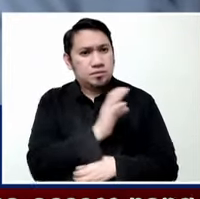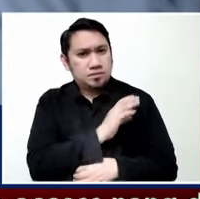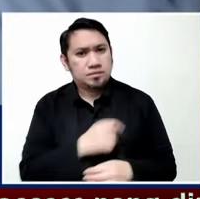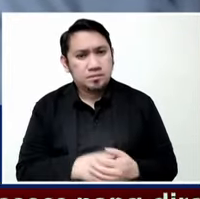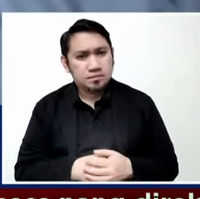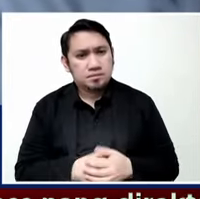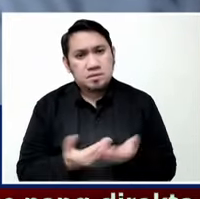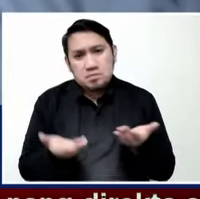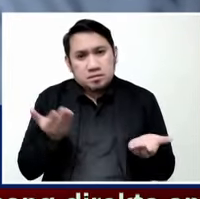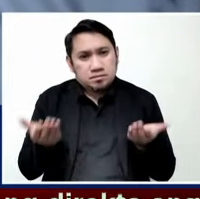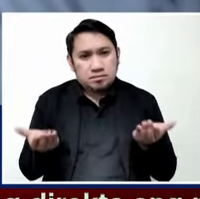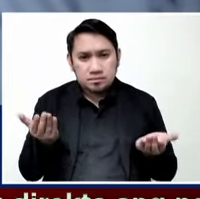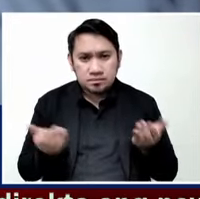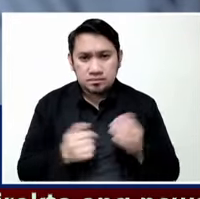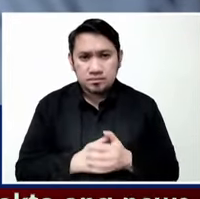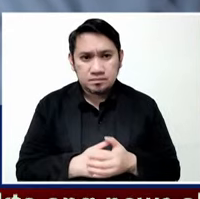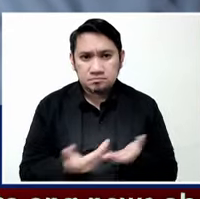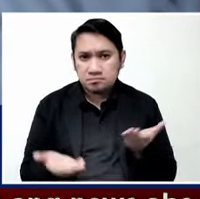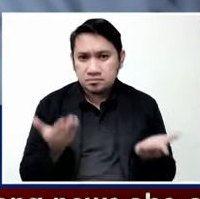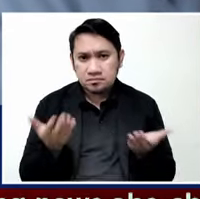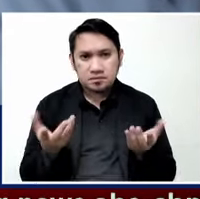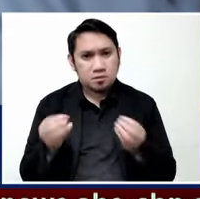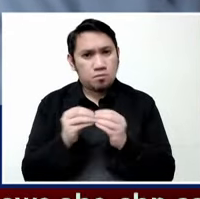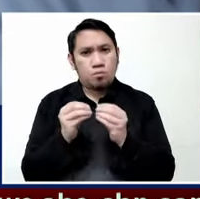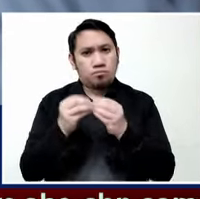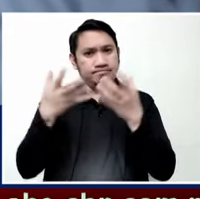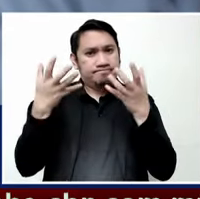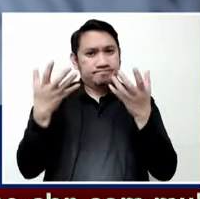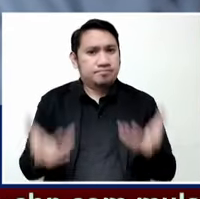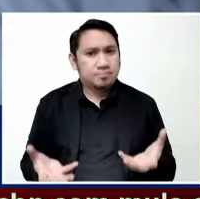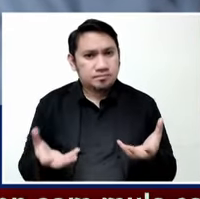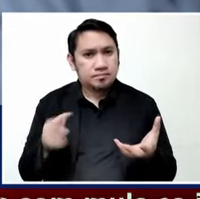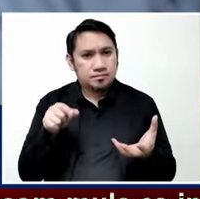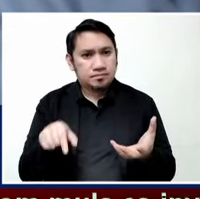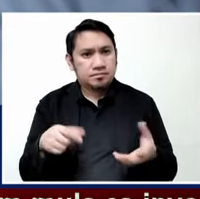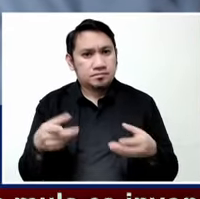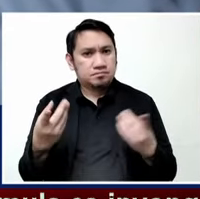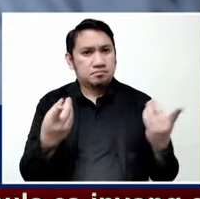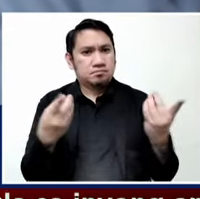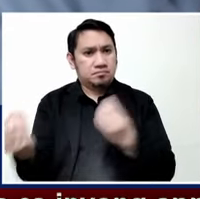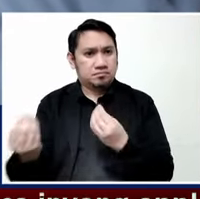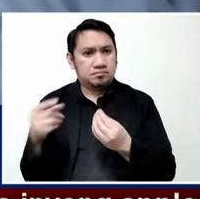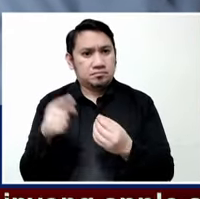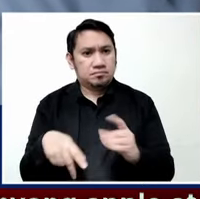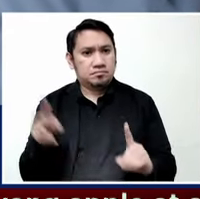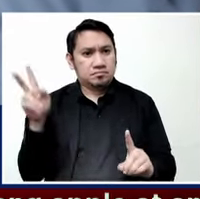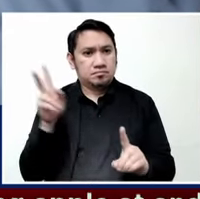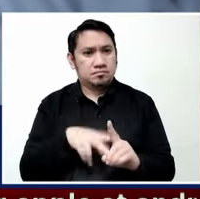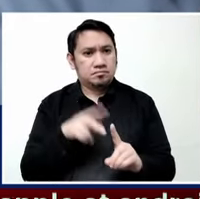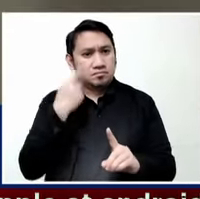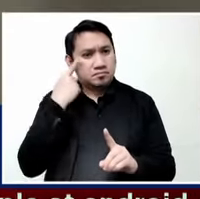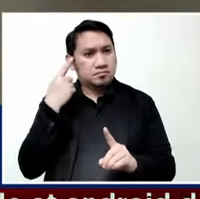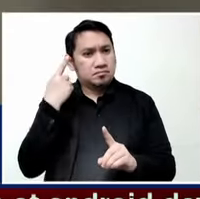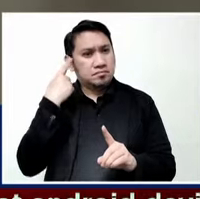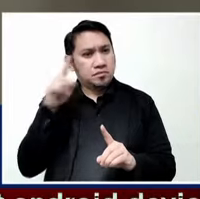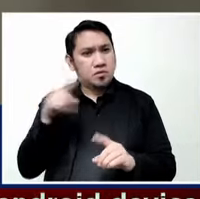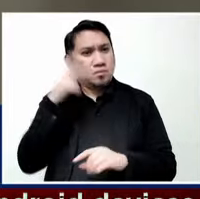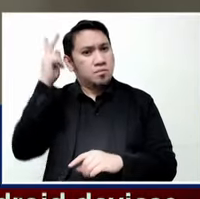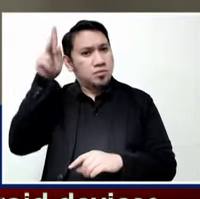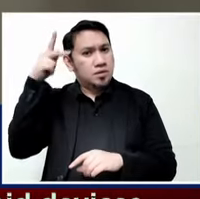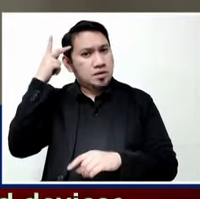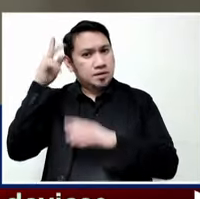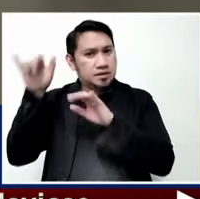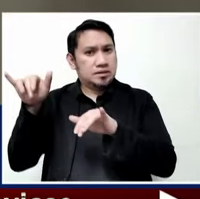There might, no, na mas mabigat ito yung ginawa niyang pag-apply ng political asylum. The